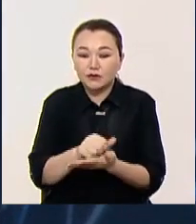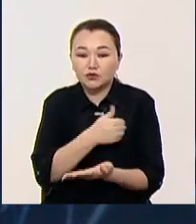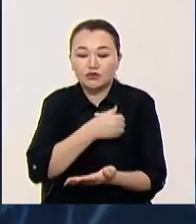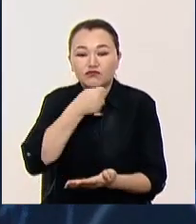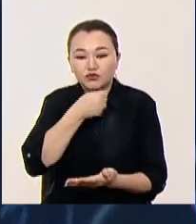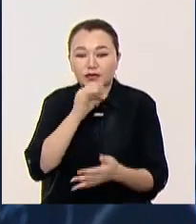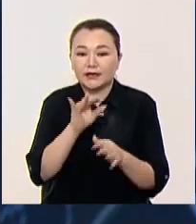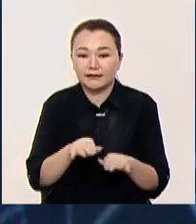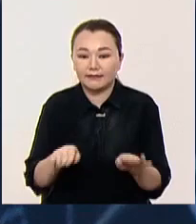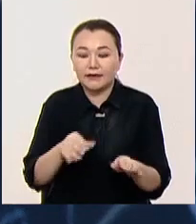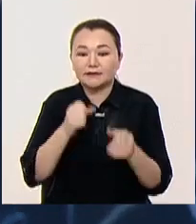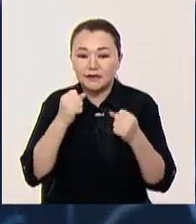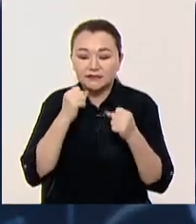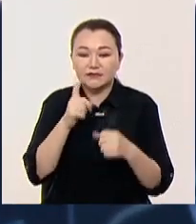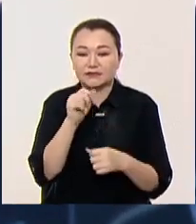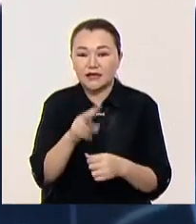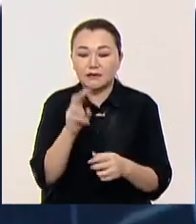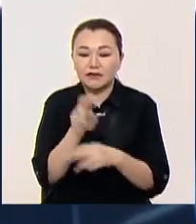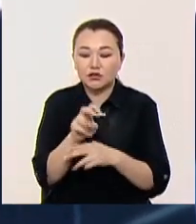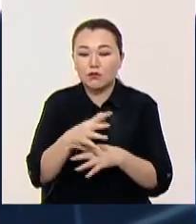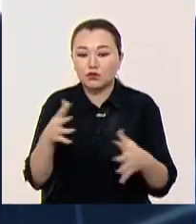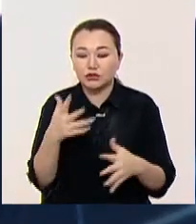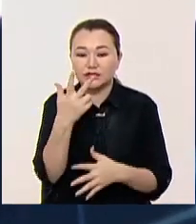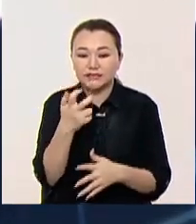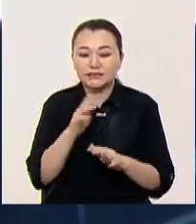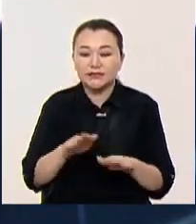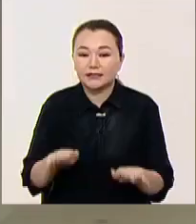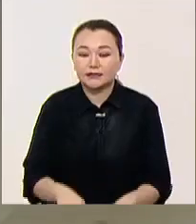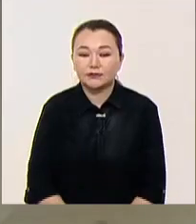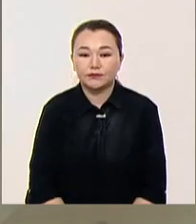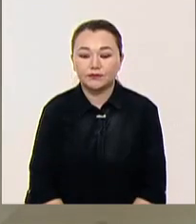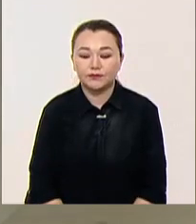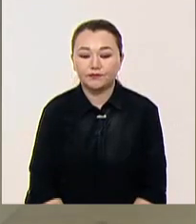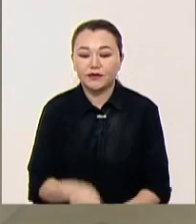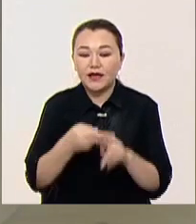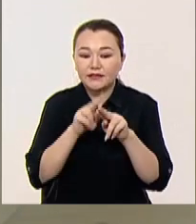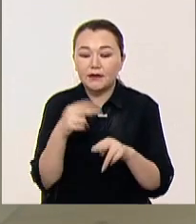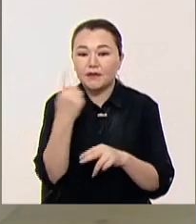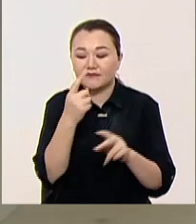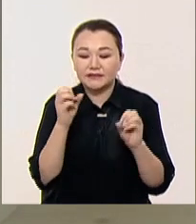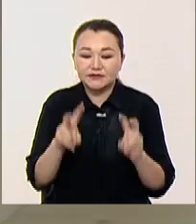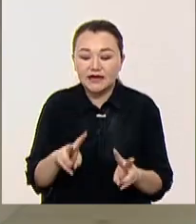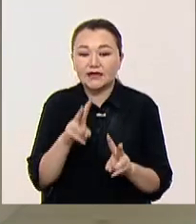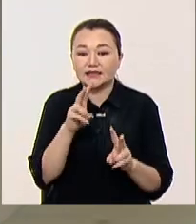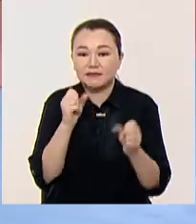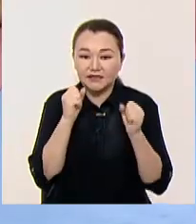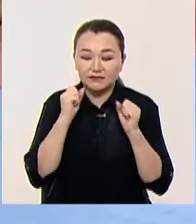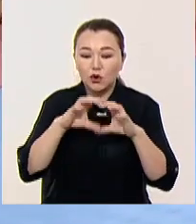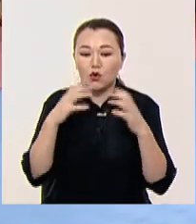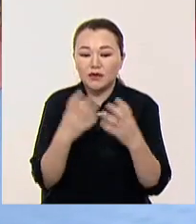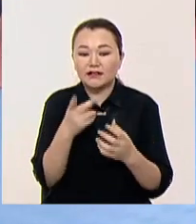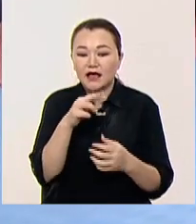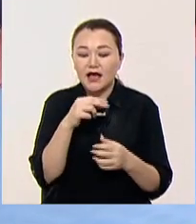взрослые и дети. Спортивный зал посещает больше 300 ребятишек. Это первый специализированный спортивный комплекс для